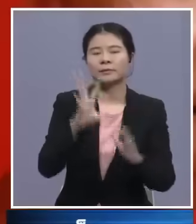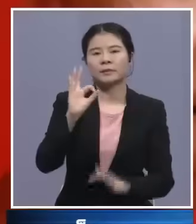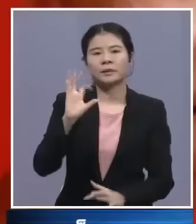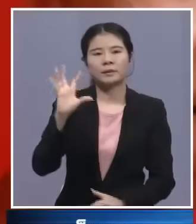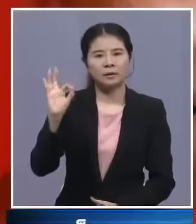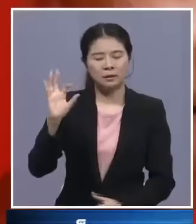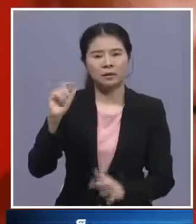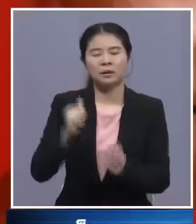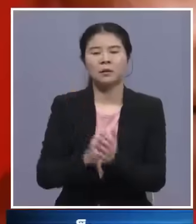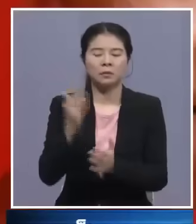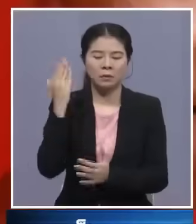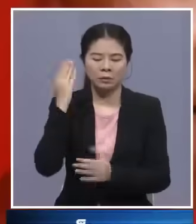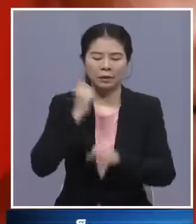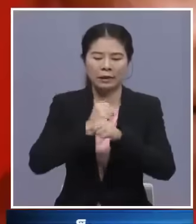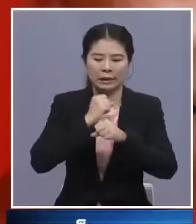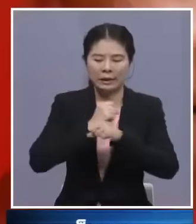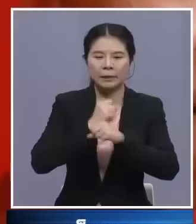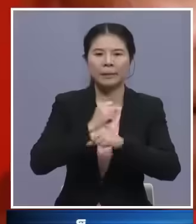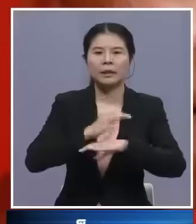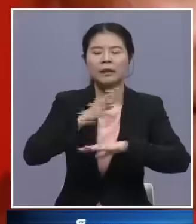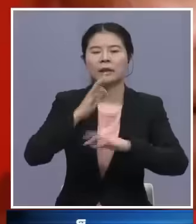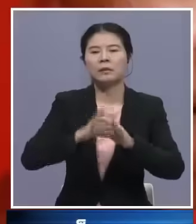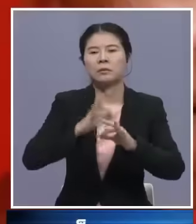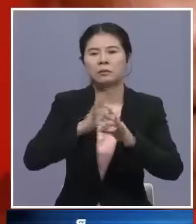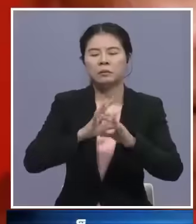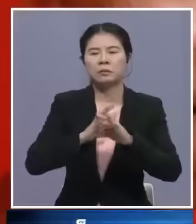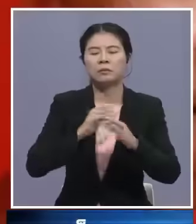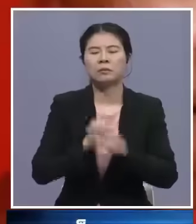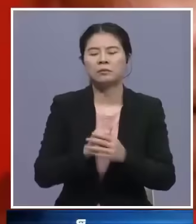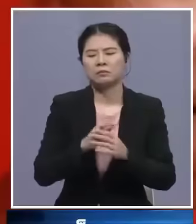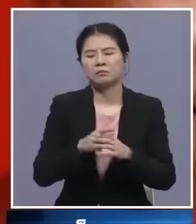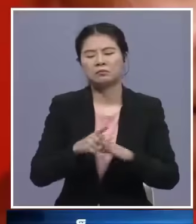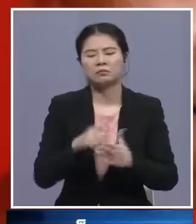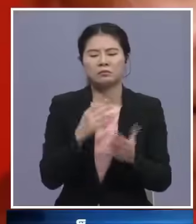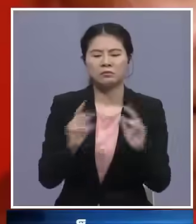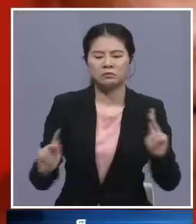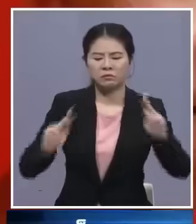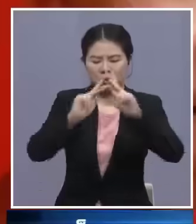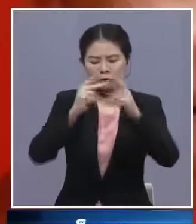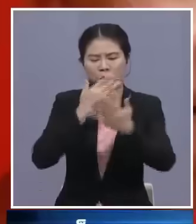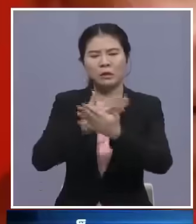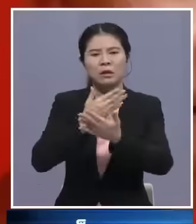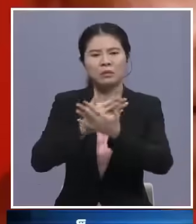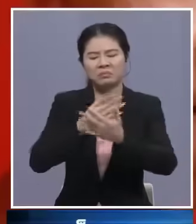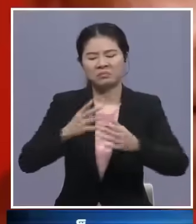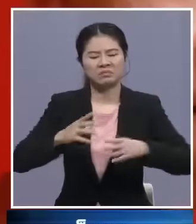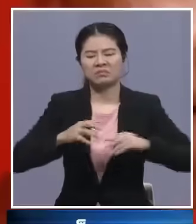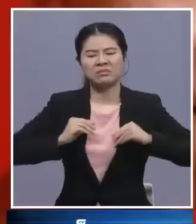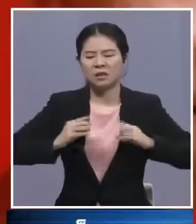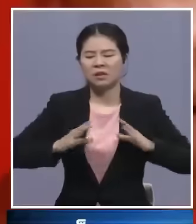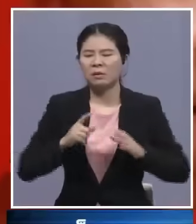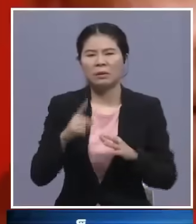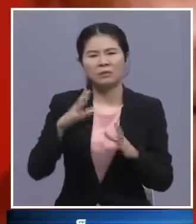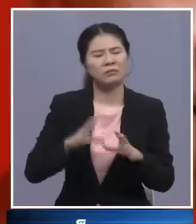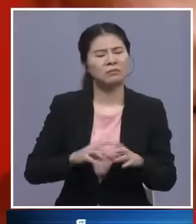แบงค์ชาติอดีตรัฐมนตรีว่าการกระทรวงการคลังออกมาคัดค้านนโยบายดิจิทัล walletเนี่ยในข้อมูลของนักวิชาการ 99